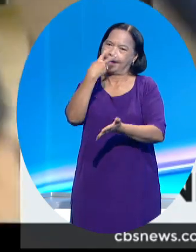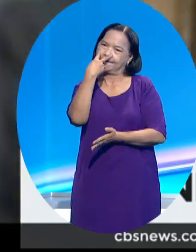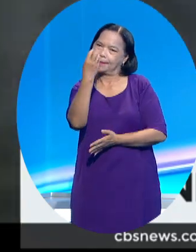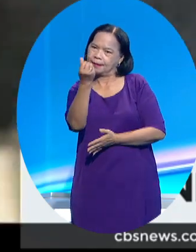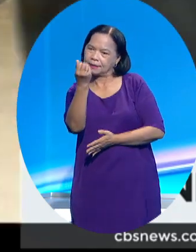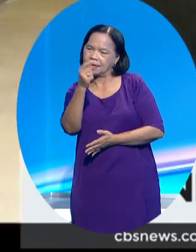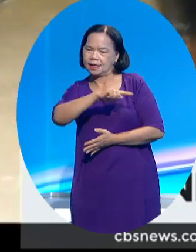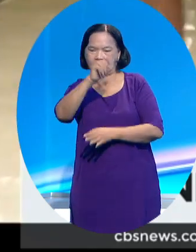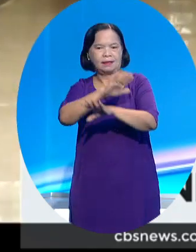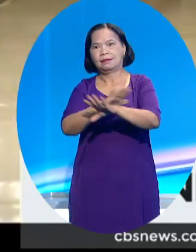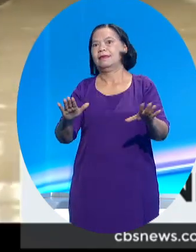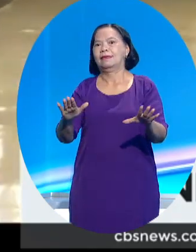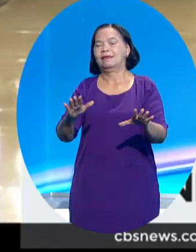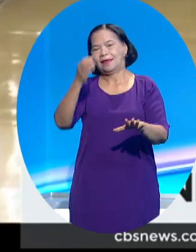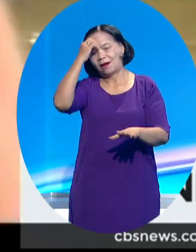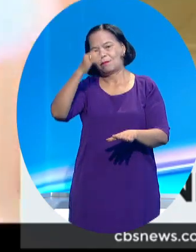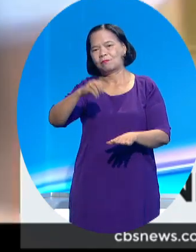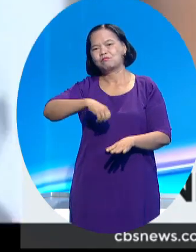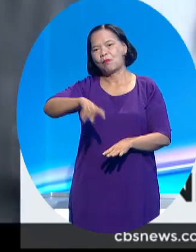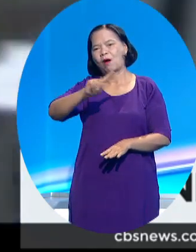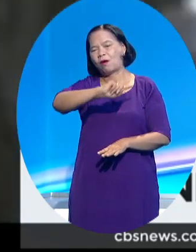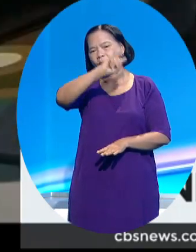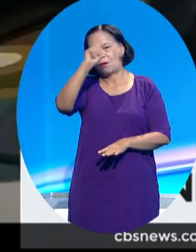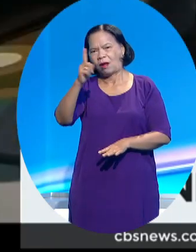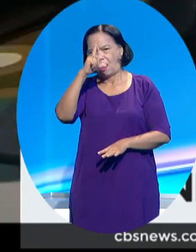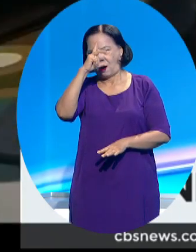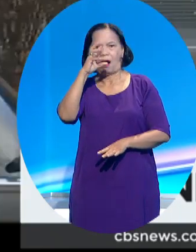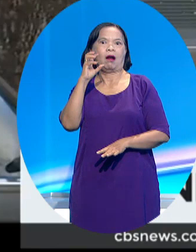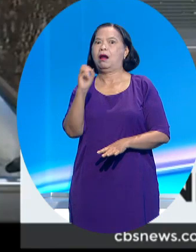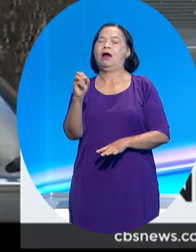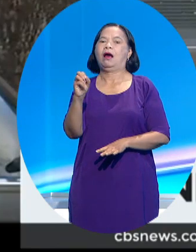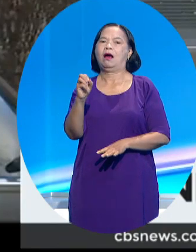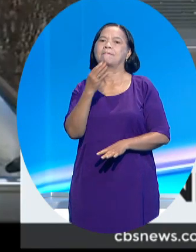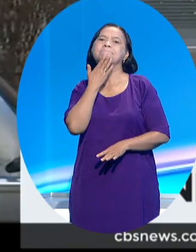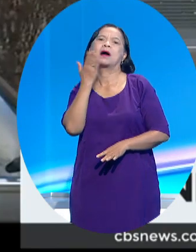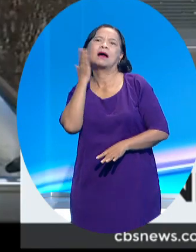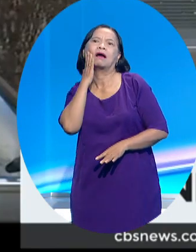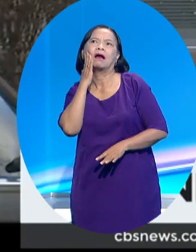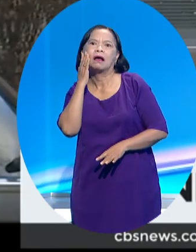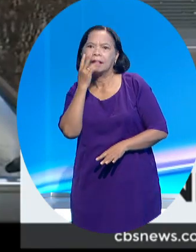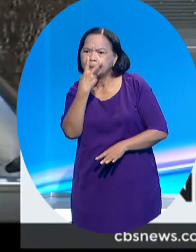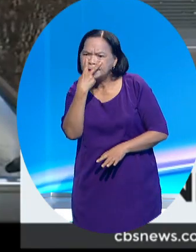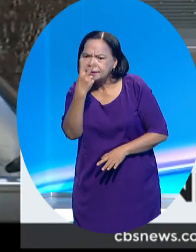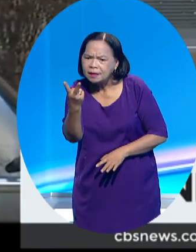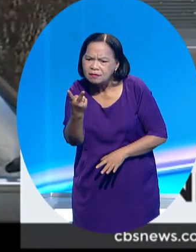ngày nghỉ học. Dù thế, việc bỏ một ngày tới trường vẫn gây ra những lo ngại. Ví dụ, phụ huynh khó tìm được người giữ trẻ